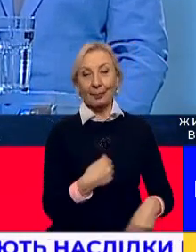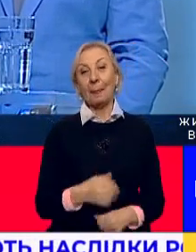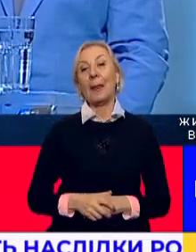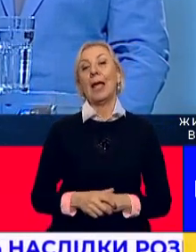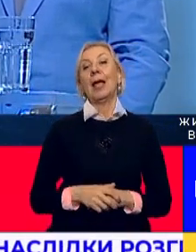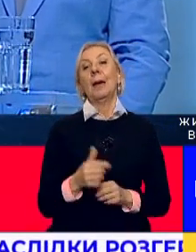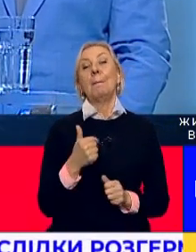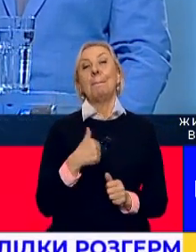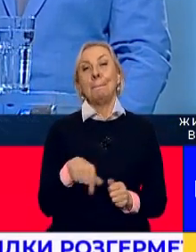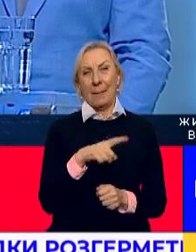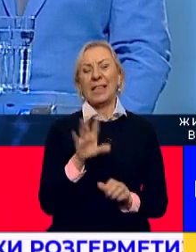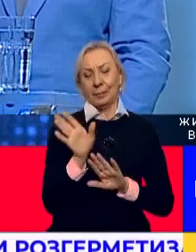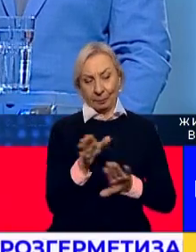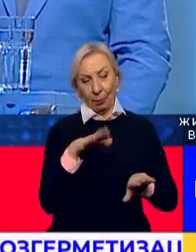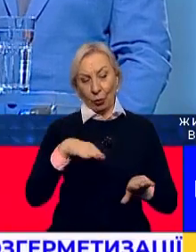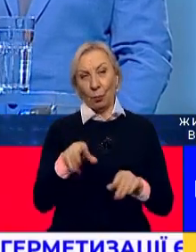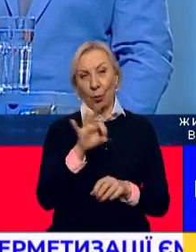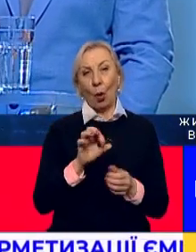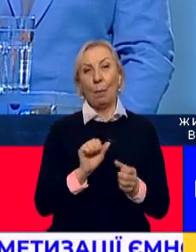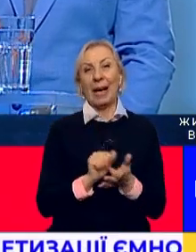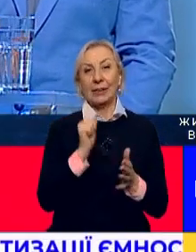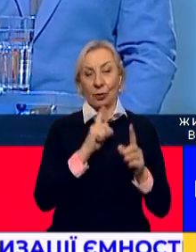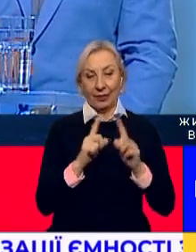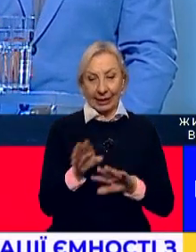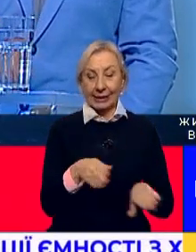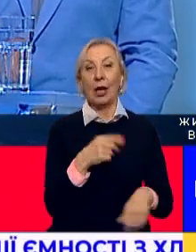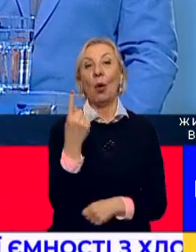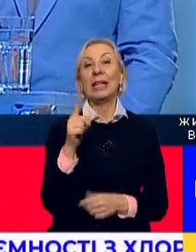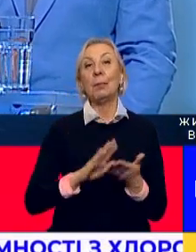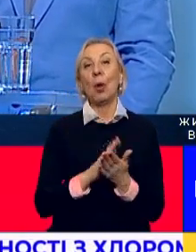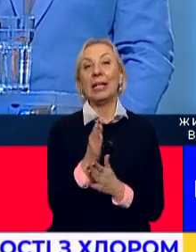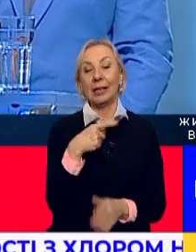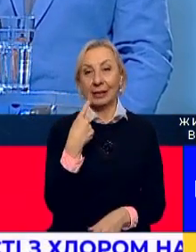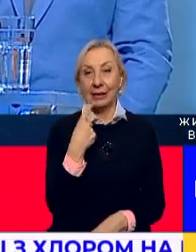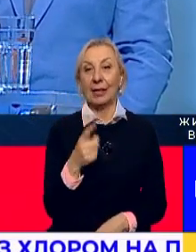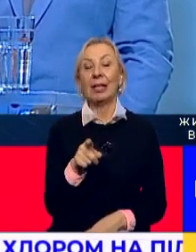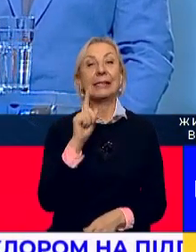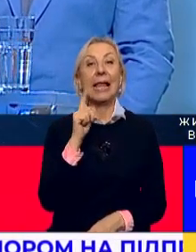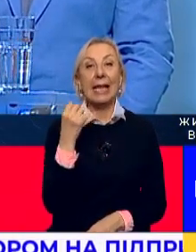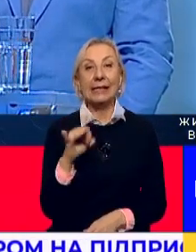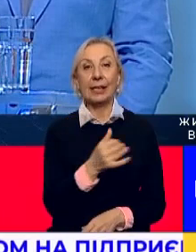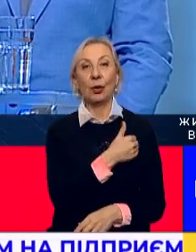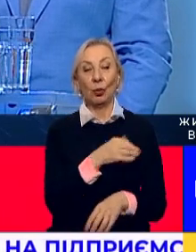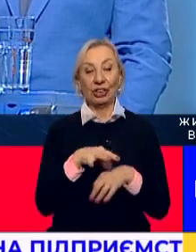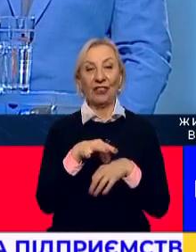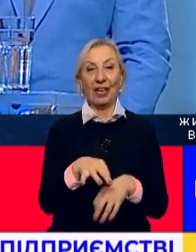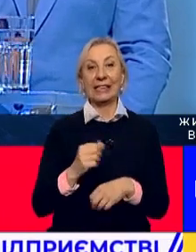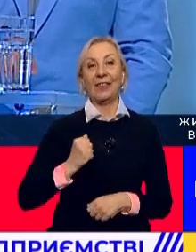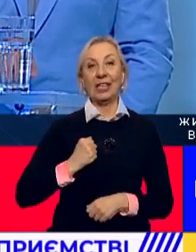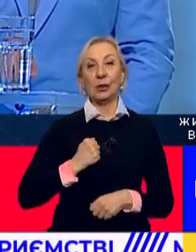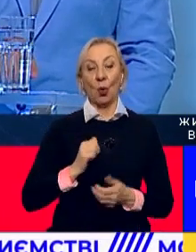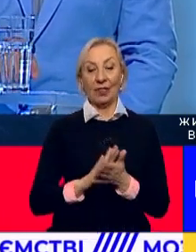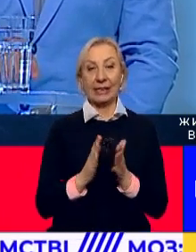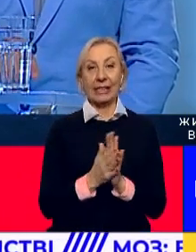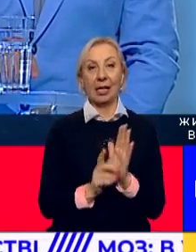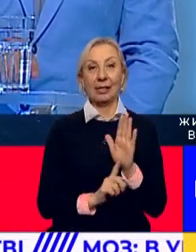прес-конференції, яку дав президент. Я хочу навести слова одного політика. За моєю інформацією, Зеленський хоче ввести військовий стан в Україні з